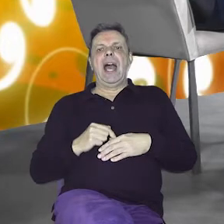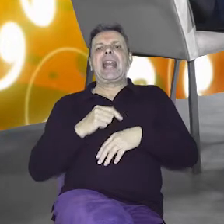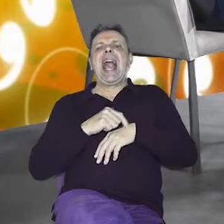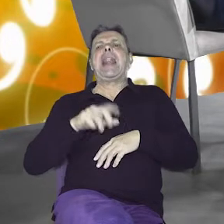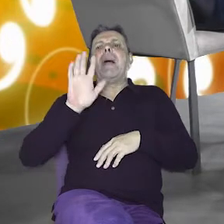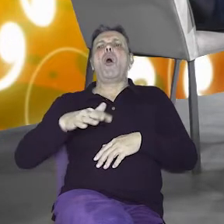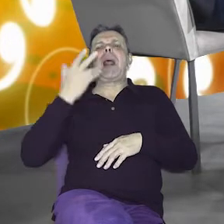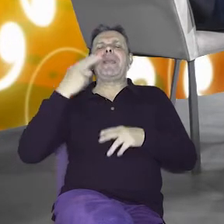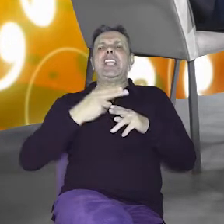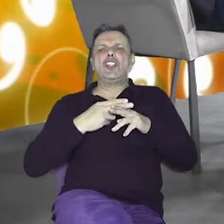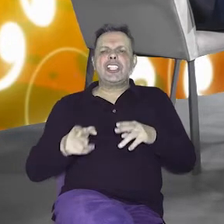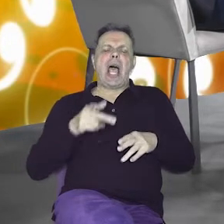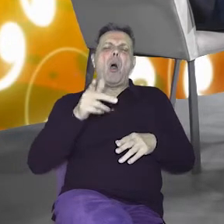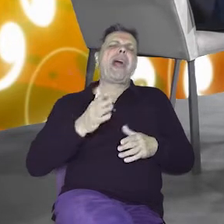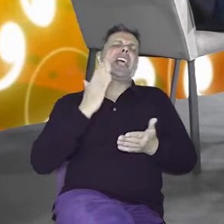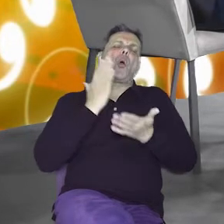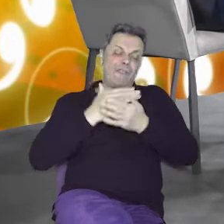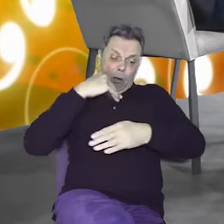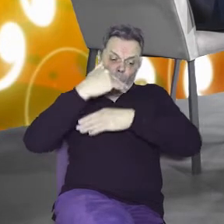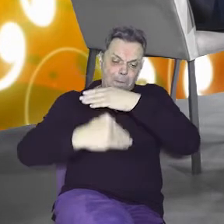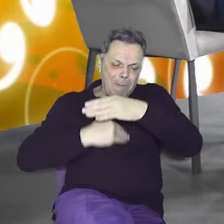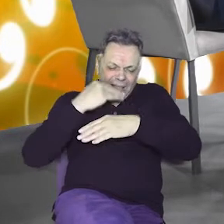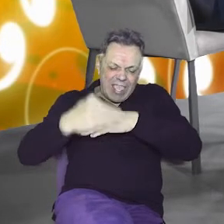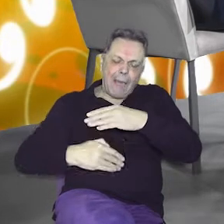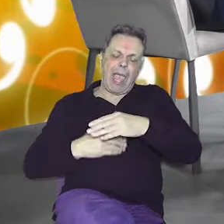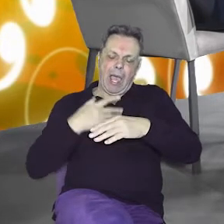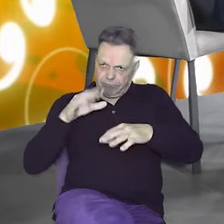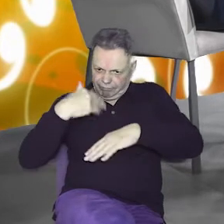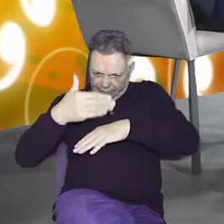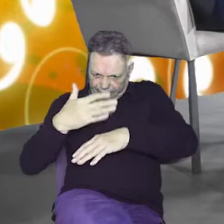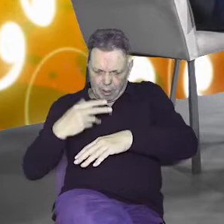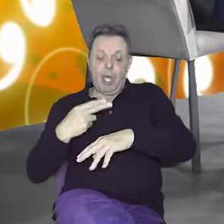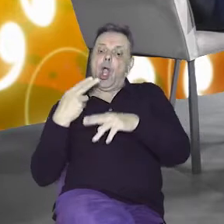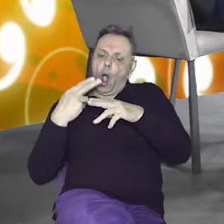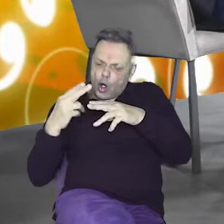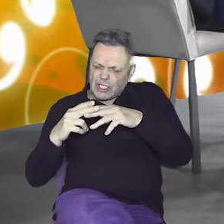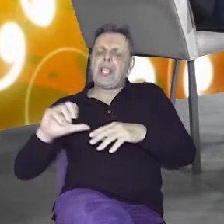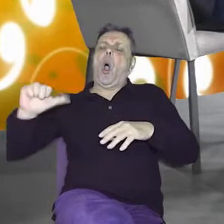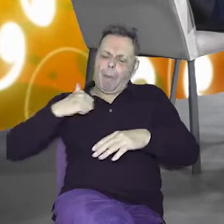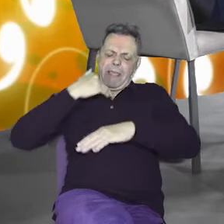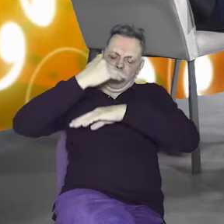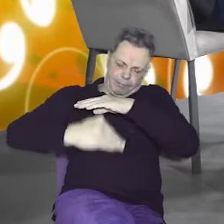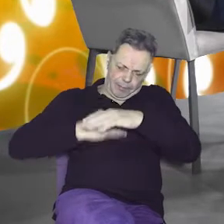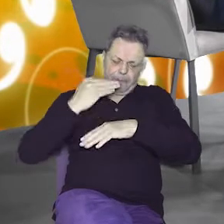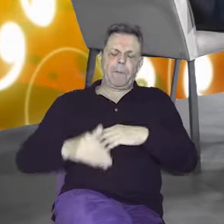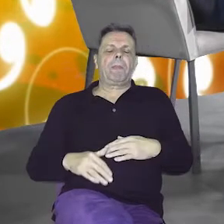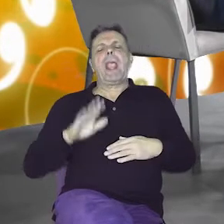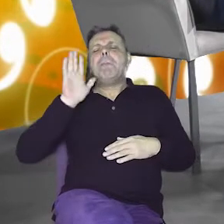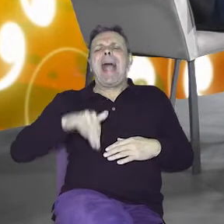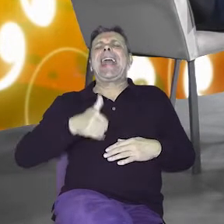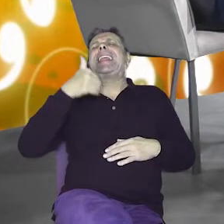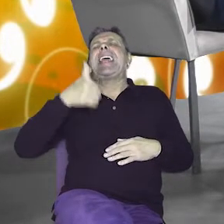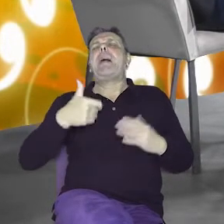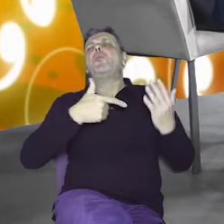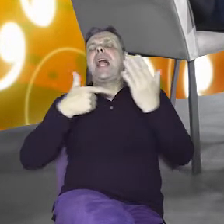čišćenje rane. Dakle, čišćenje rane to je conditio sine qua non, rana mora biti čista, ona se kod svakog prevoja mora počistiti, skoro